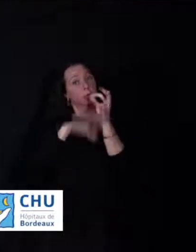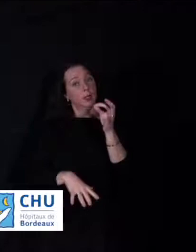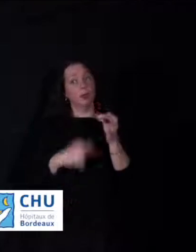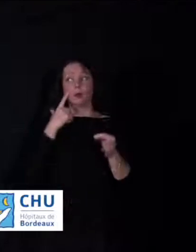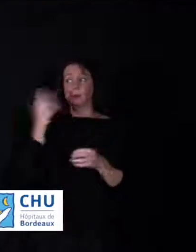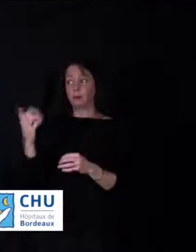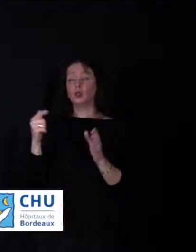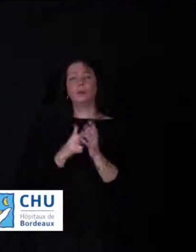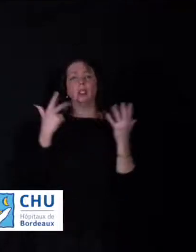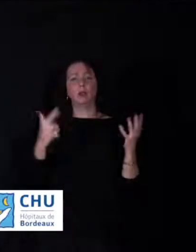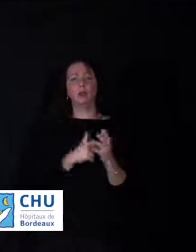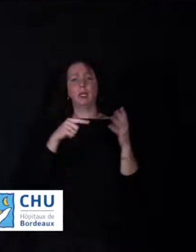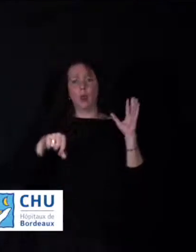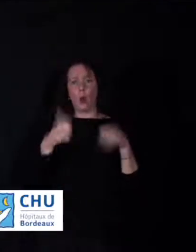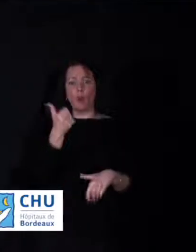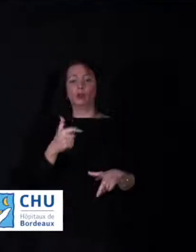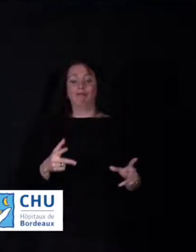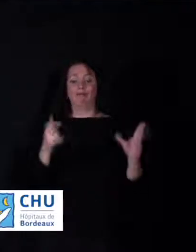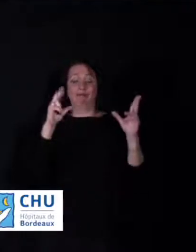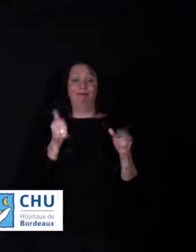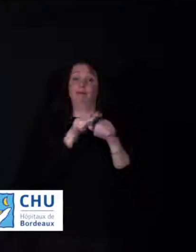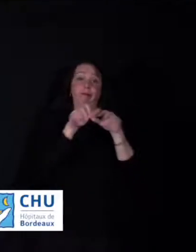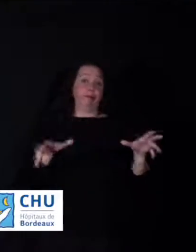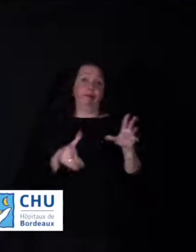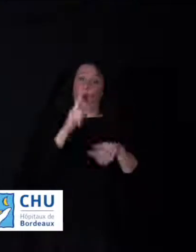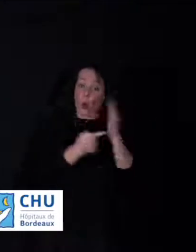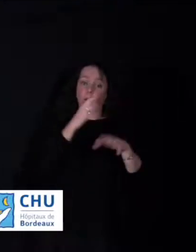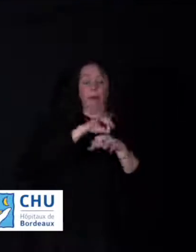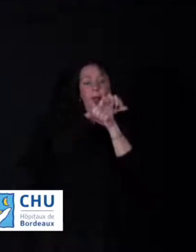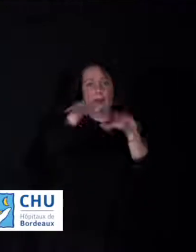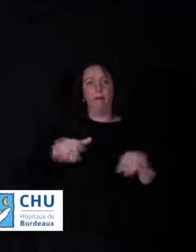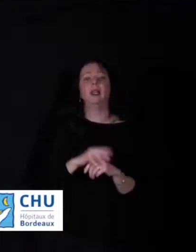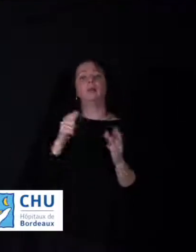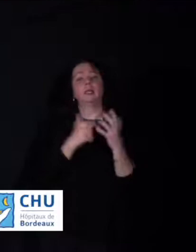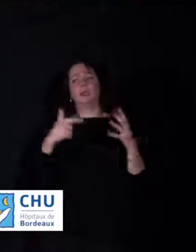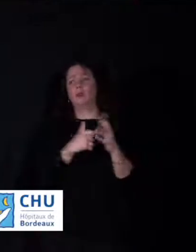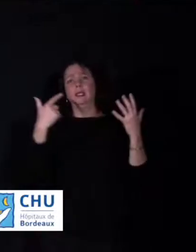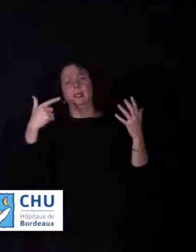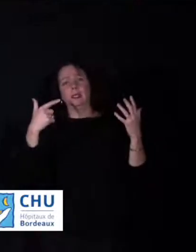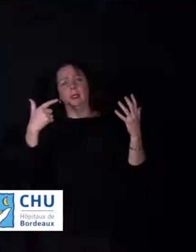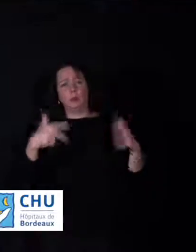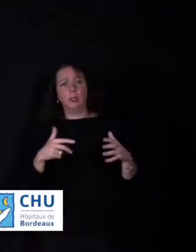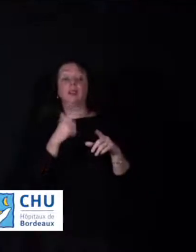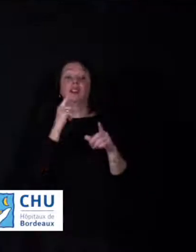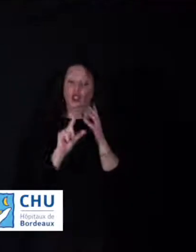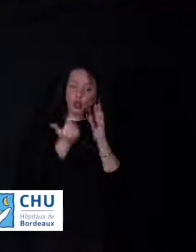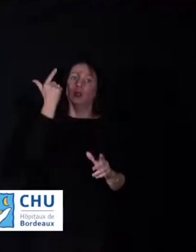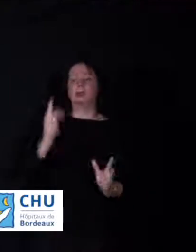puisqu'en 2008-2011, première vague de rougeole, et en 2017-2018, deuxième vague de